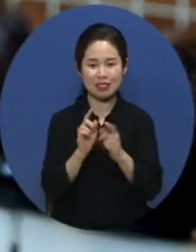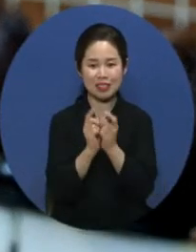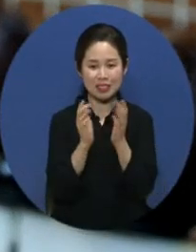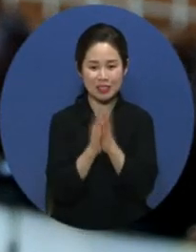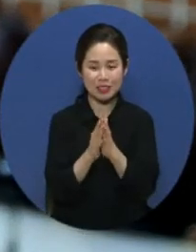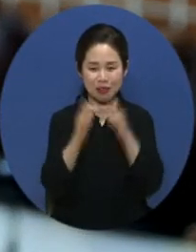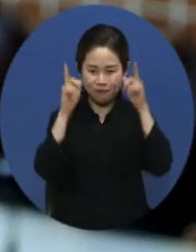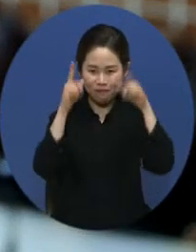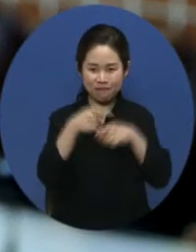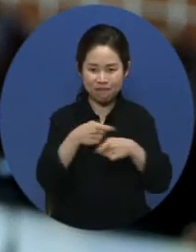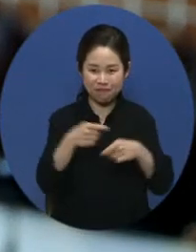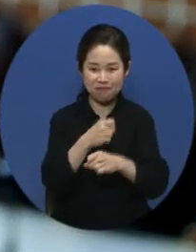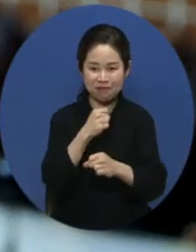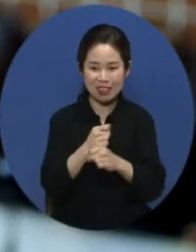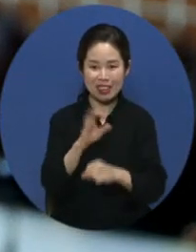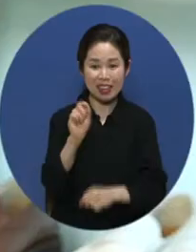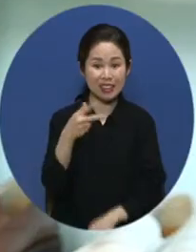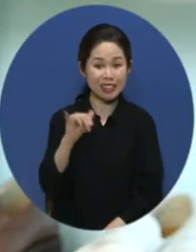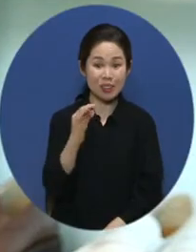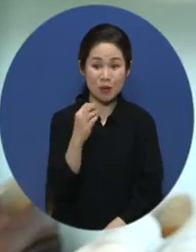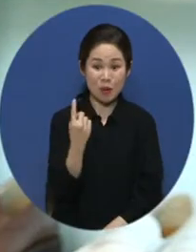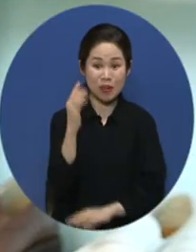함께 들어보시겠어요?